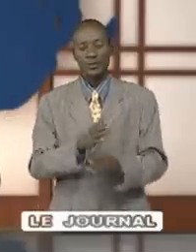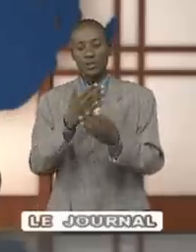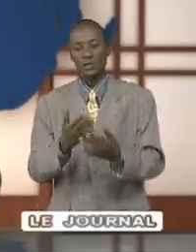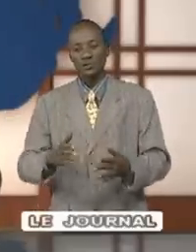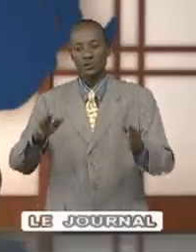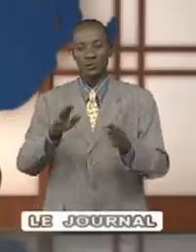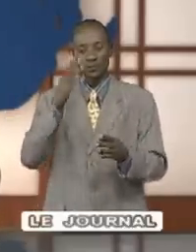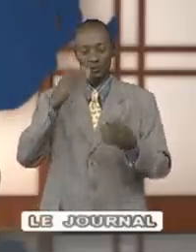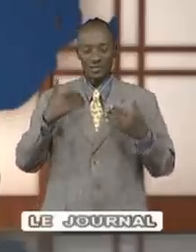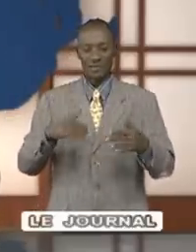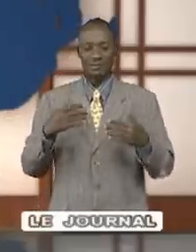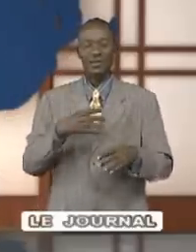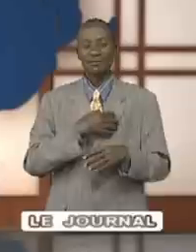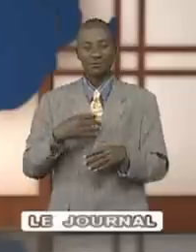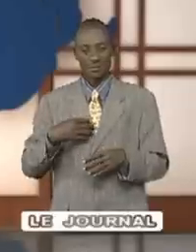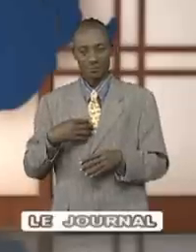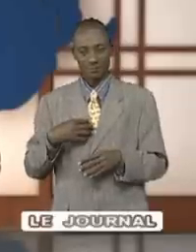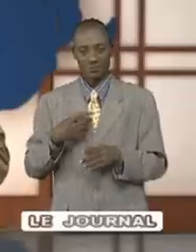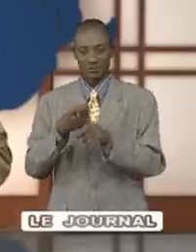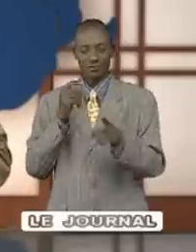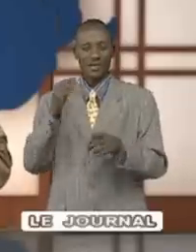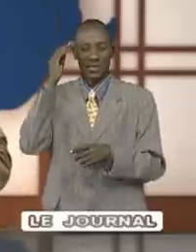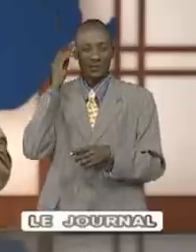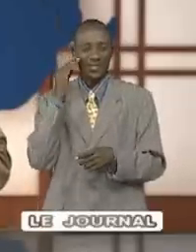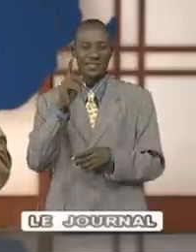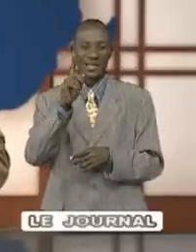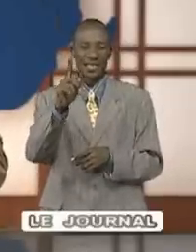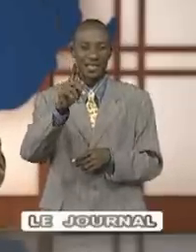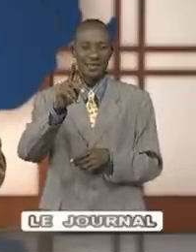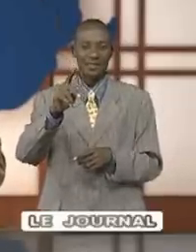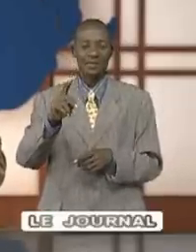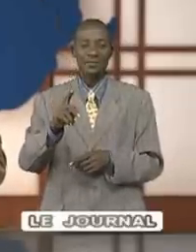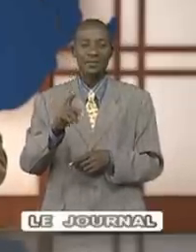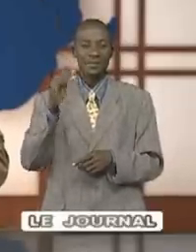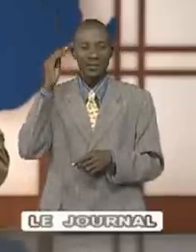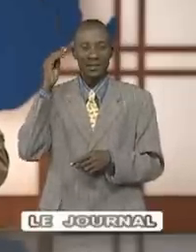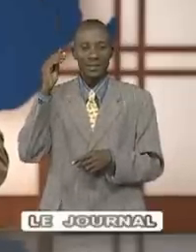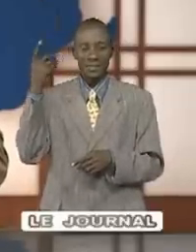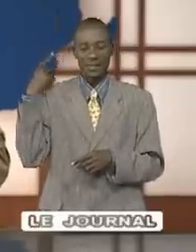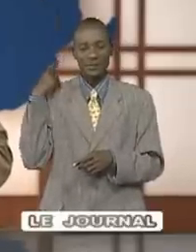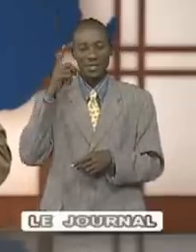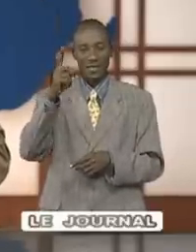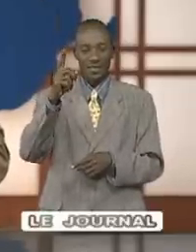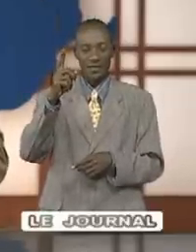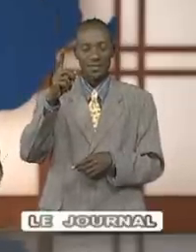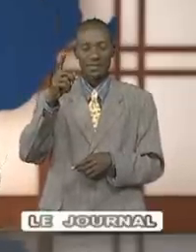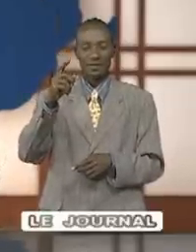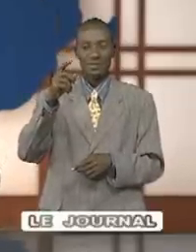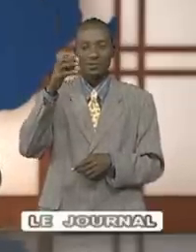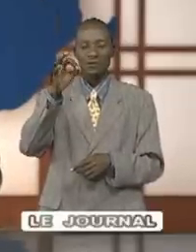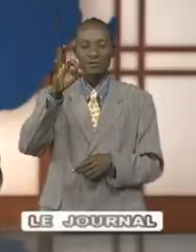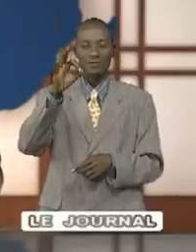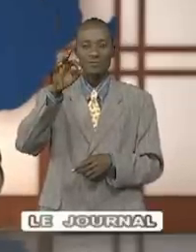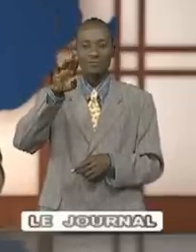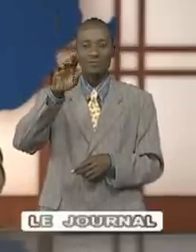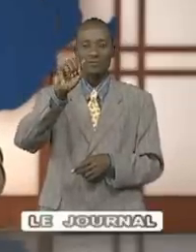femme, ceci est l'œuvre de l'honorable Francis Kalombo. Ce single a été présenté aujourd'hui à l'hôtel Sultani au cours d'une conférence de presse. Christine